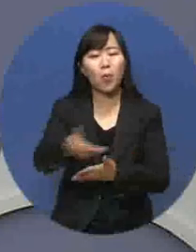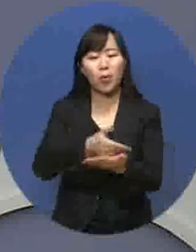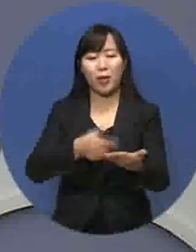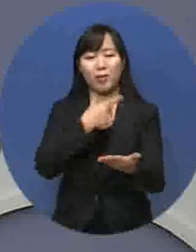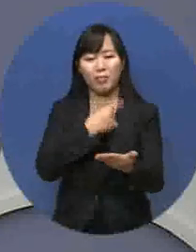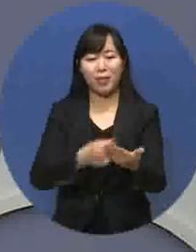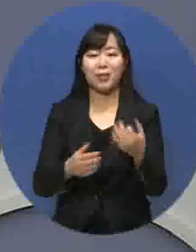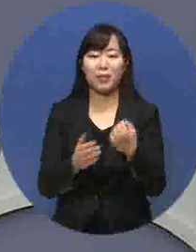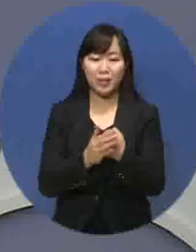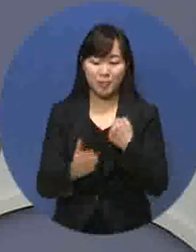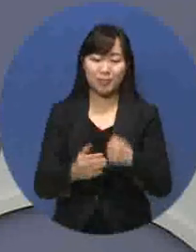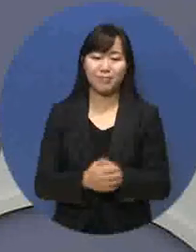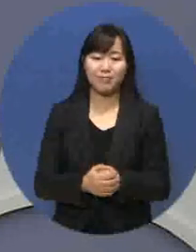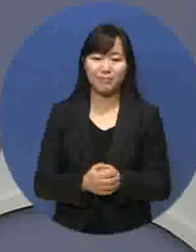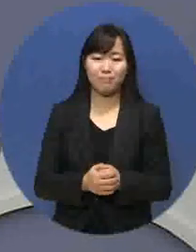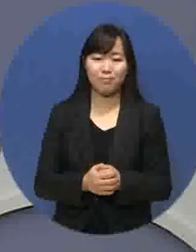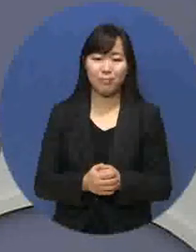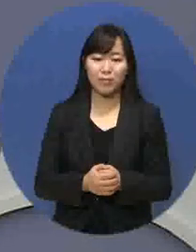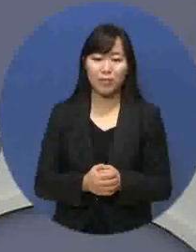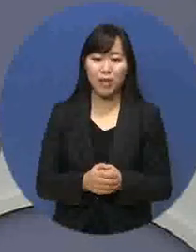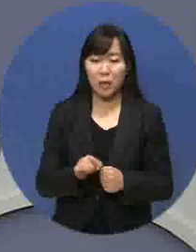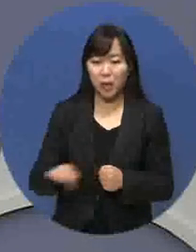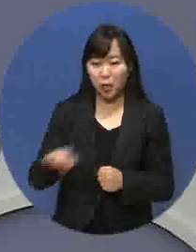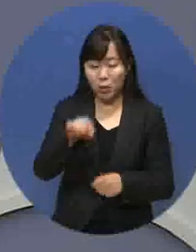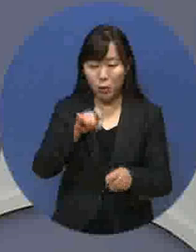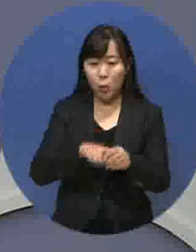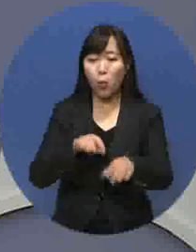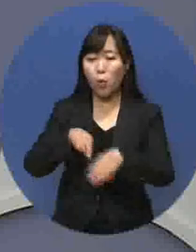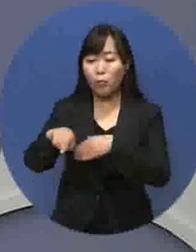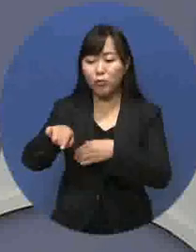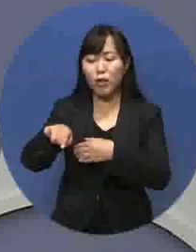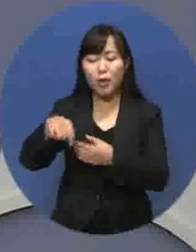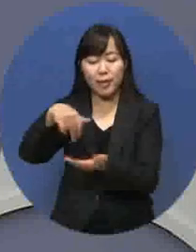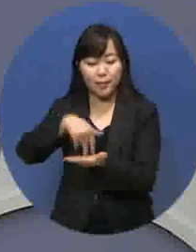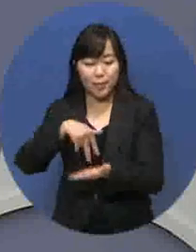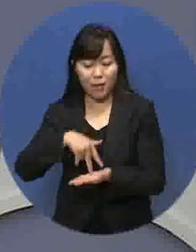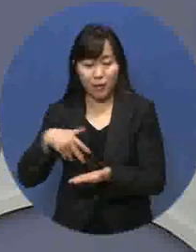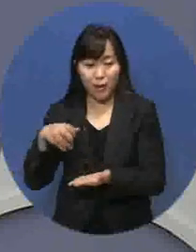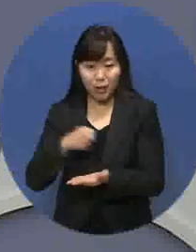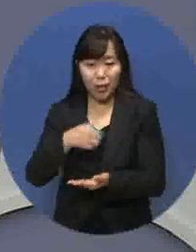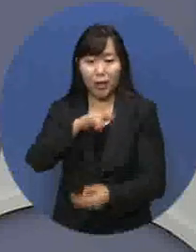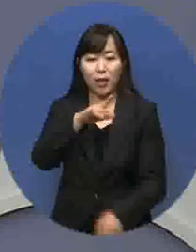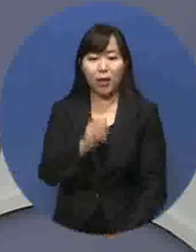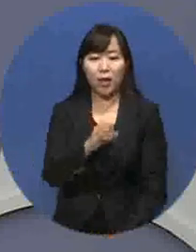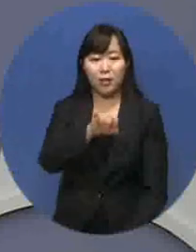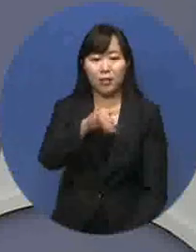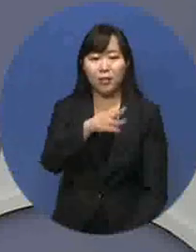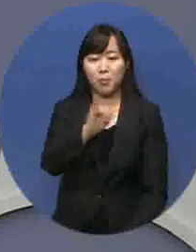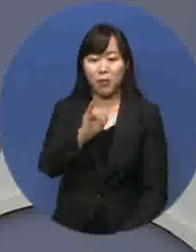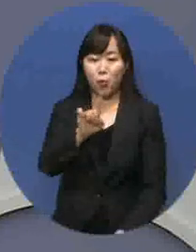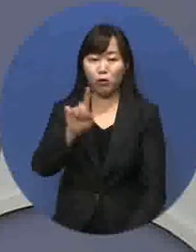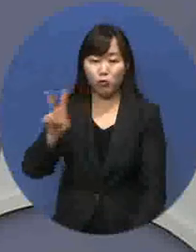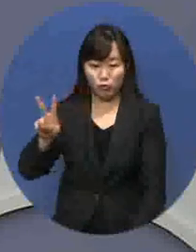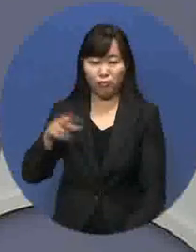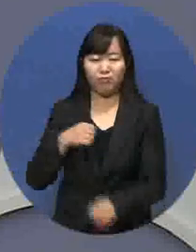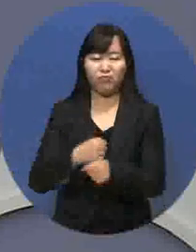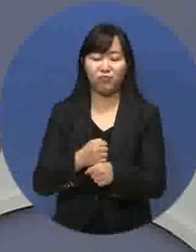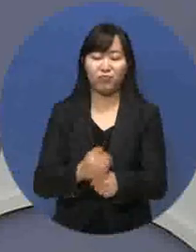했으면 싶어서 그래서 오히려 가장 객관적으로 외부에서 했던 시각을 가지고 강철비 1과 2를